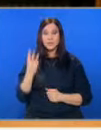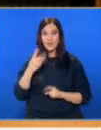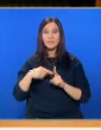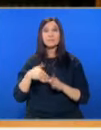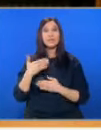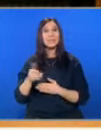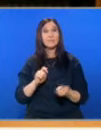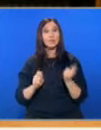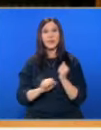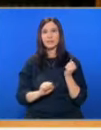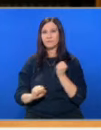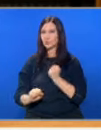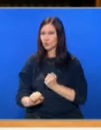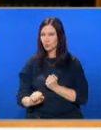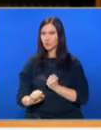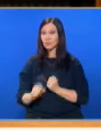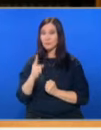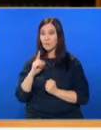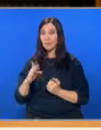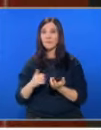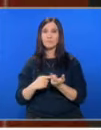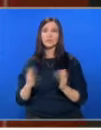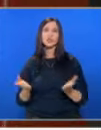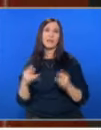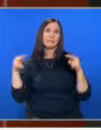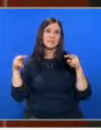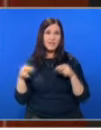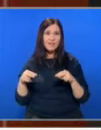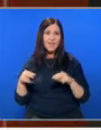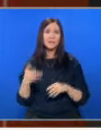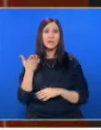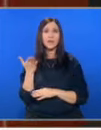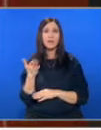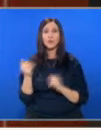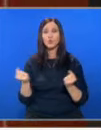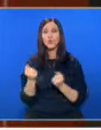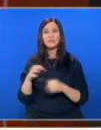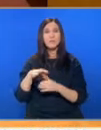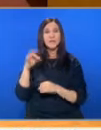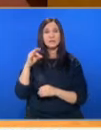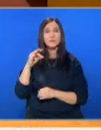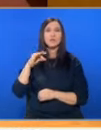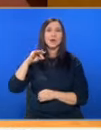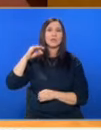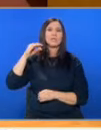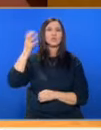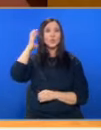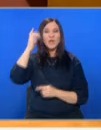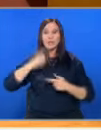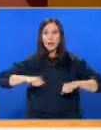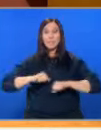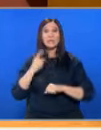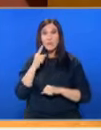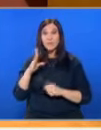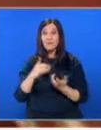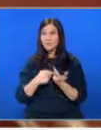3 месеца след промените в Конституцията за първи път ще станем свидетели и на тяхното действие при избора на служебен кабинет. И за първи път